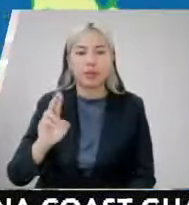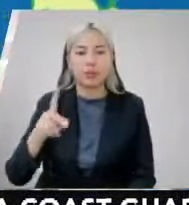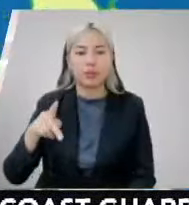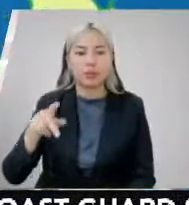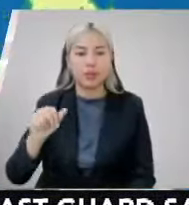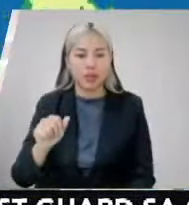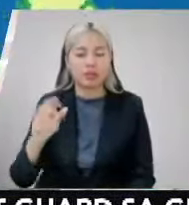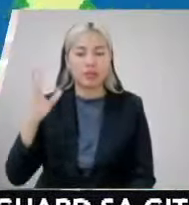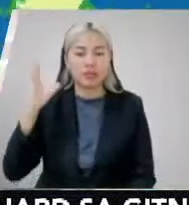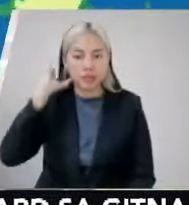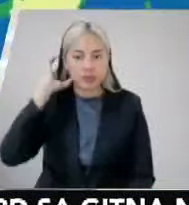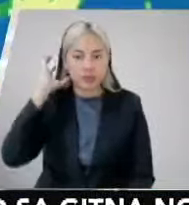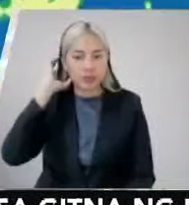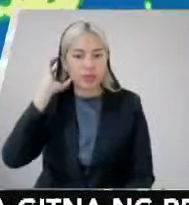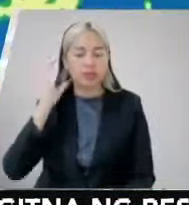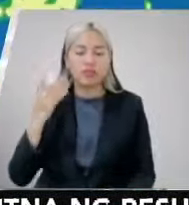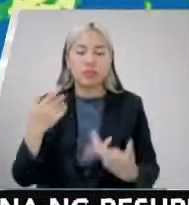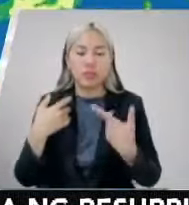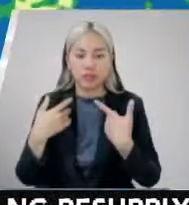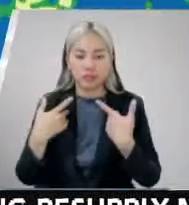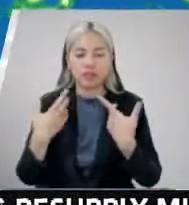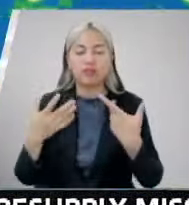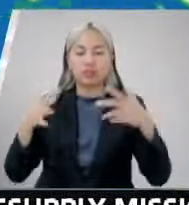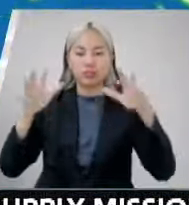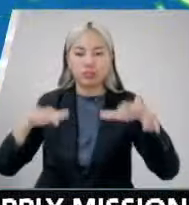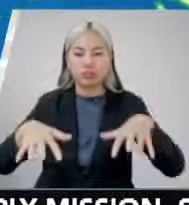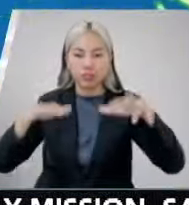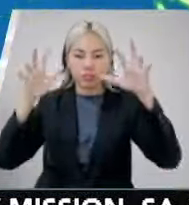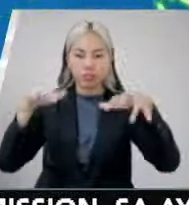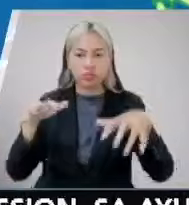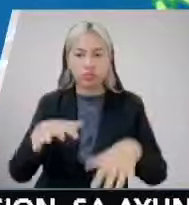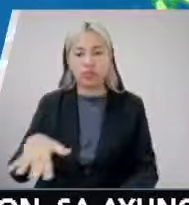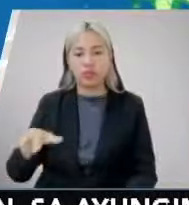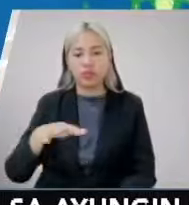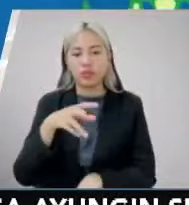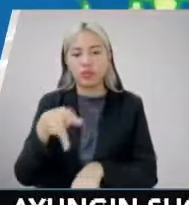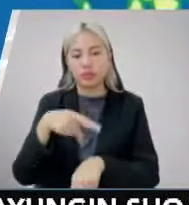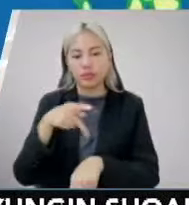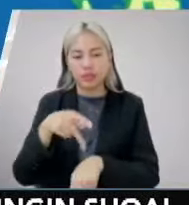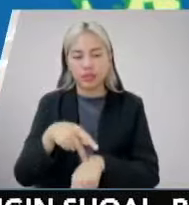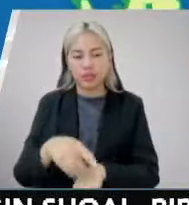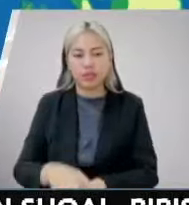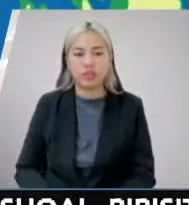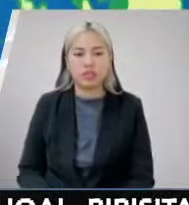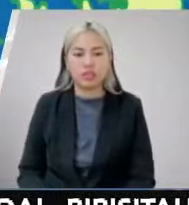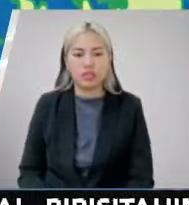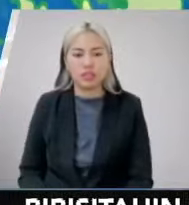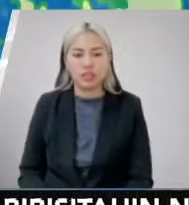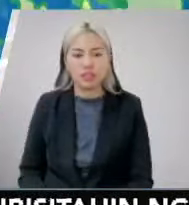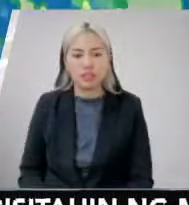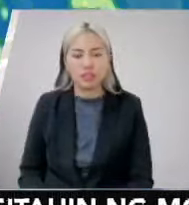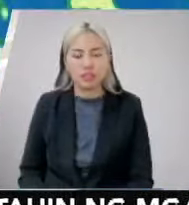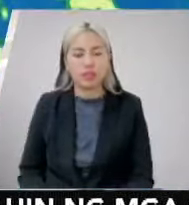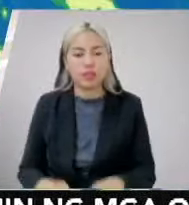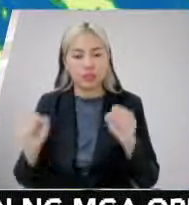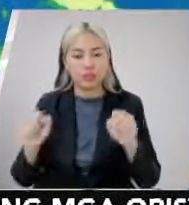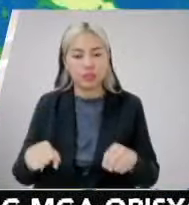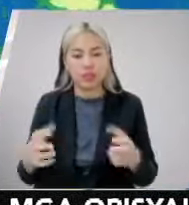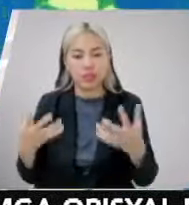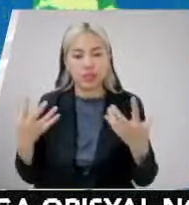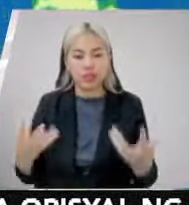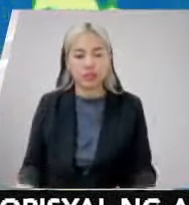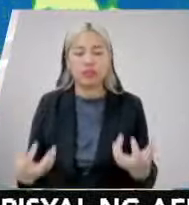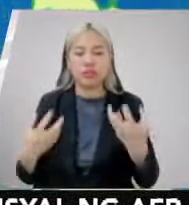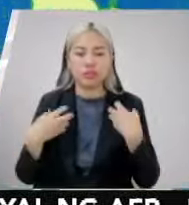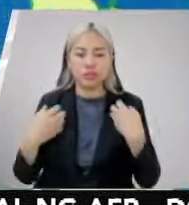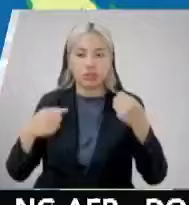ng ulan sa halos buong bansa. Base po yan sa rainfall forecast ng Metro Weather. Posible ang heavy to intense rain sa ilang lugar na